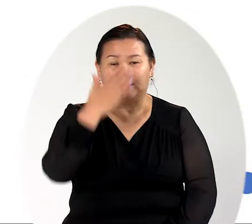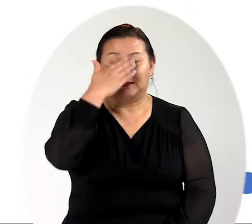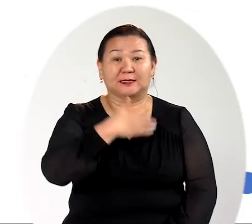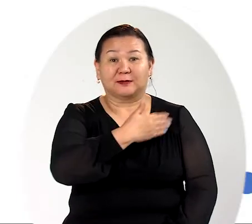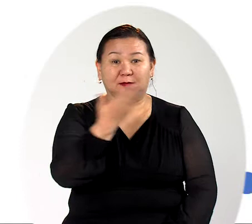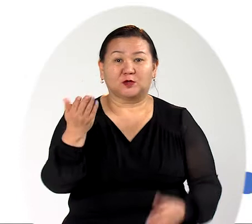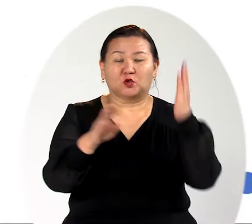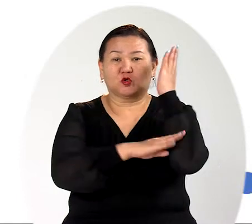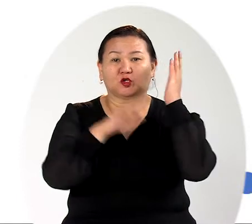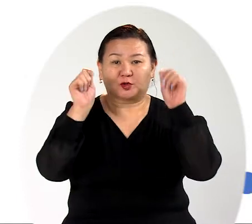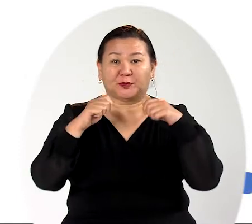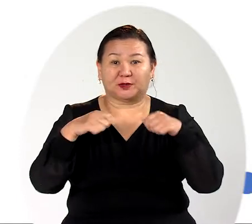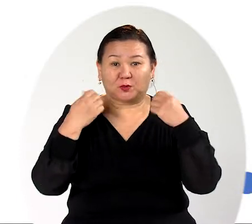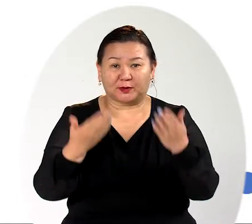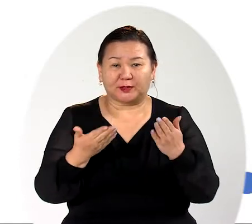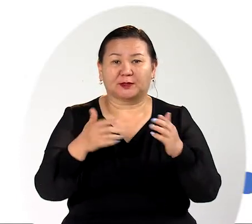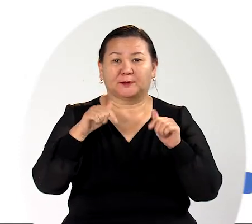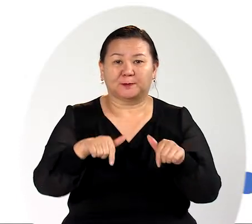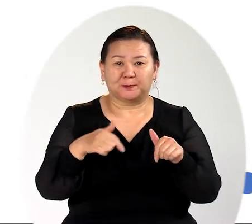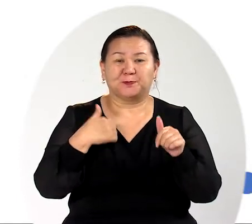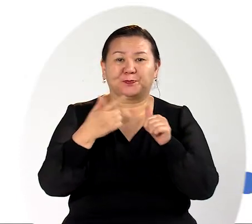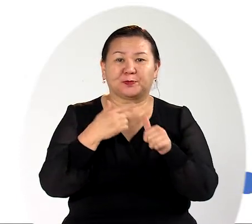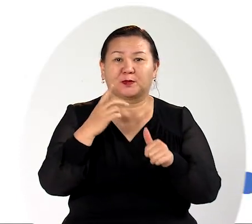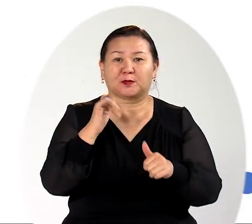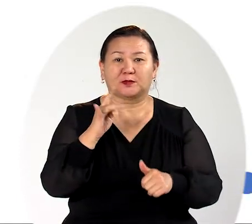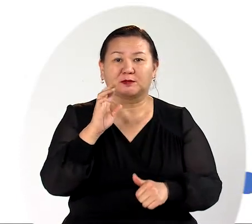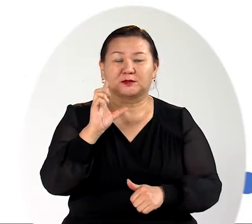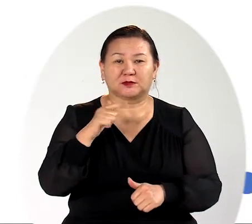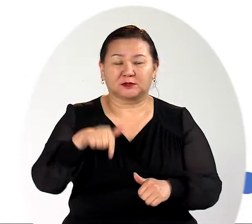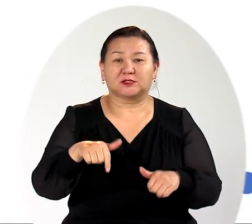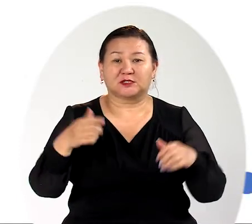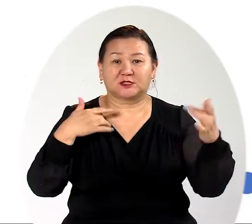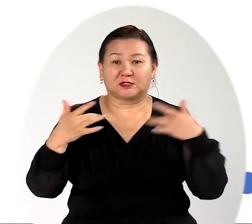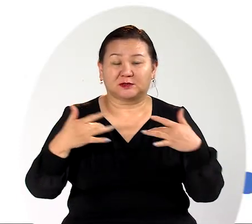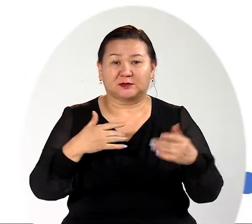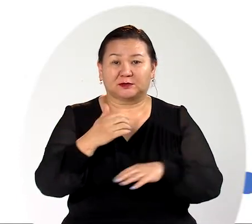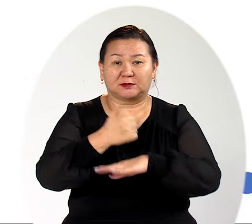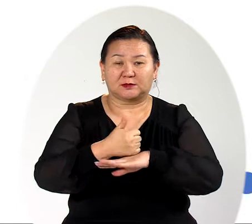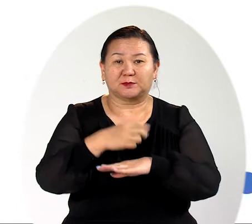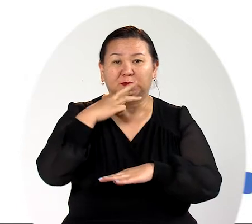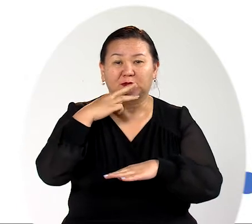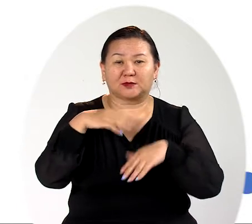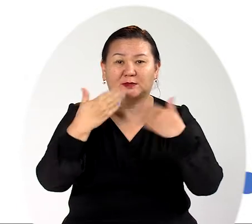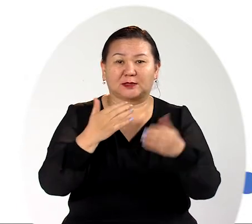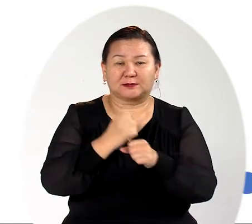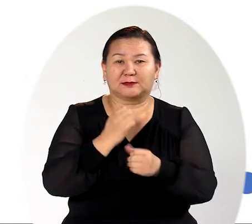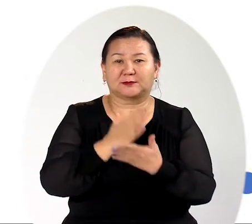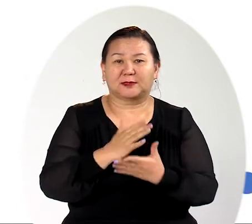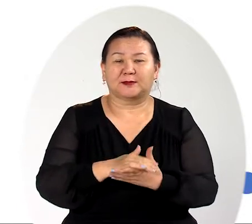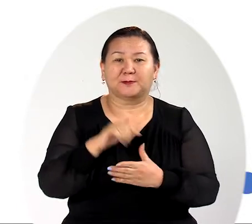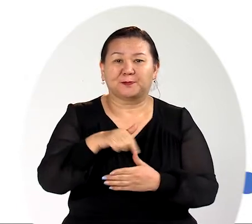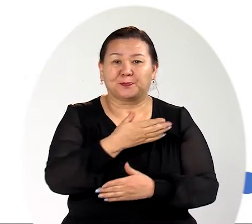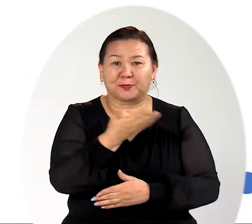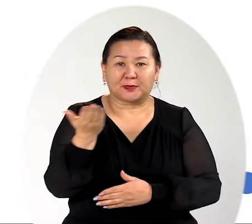Сайн бацхан уу та бүхэнд энэ өдөр мэндийг хүргэе. Намаа бэрцдэг гэдэг би хөгжмийн шийдэл төрөөс байгуулсан халах бизнесийн зөвлөхөөр ажилладаг байгаа. Та